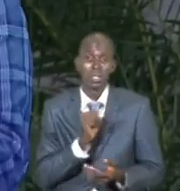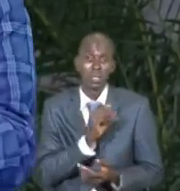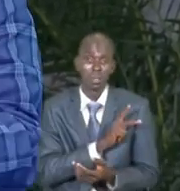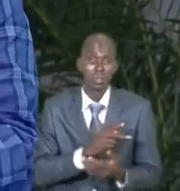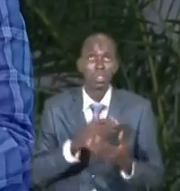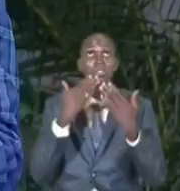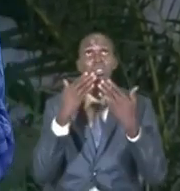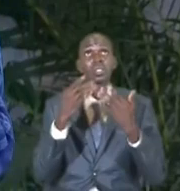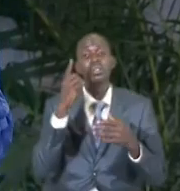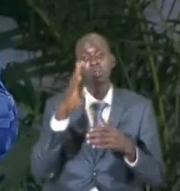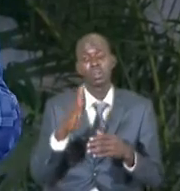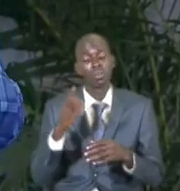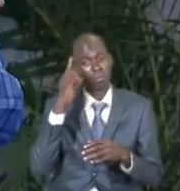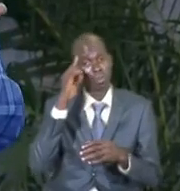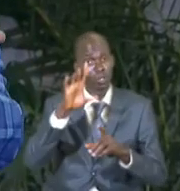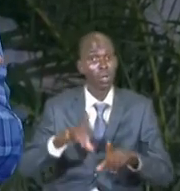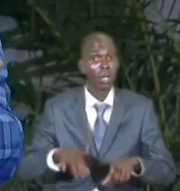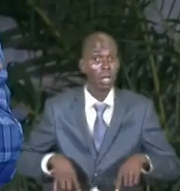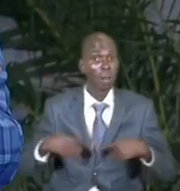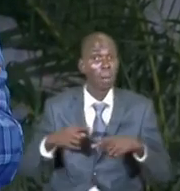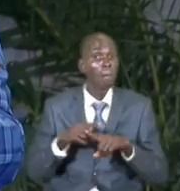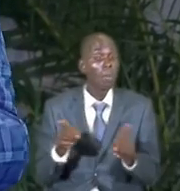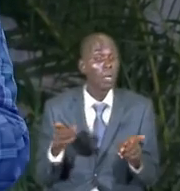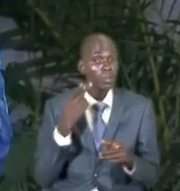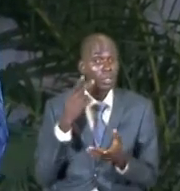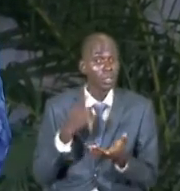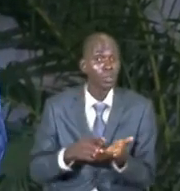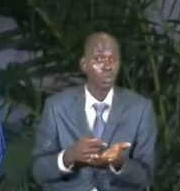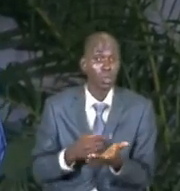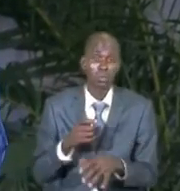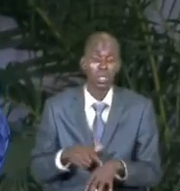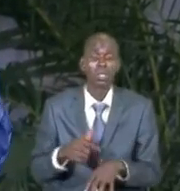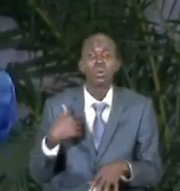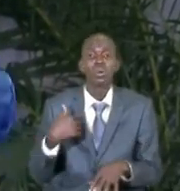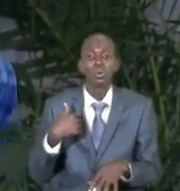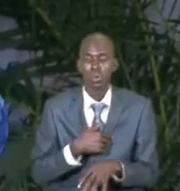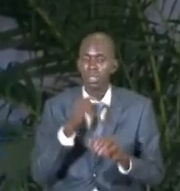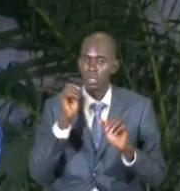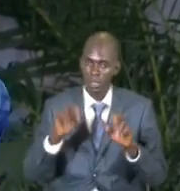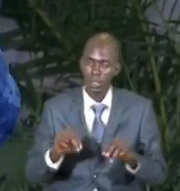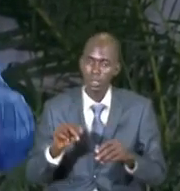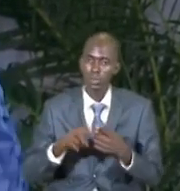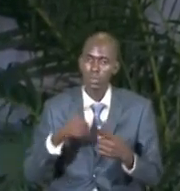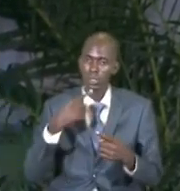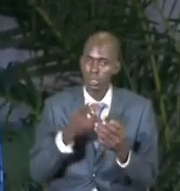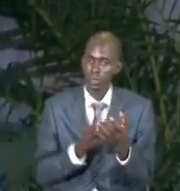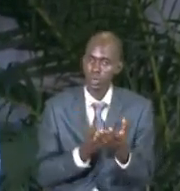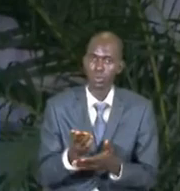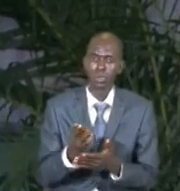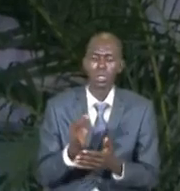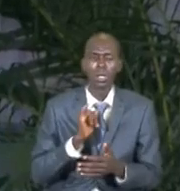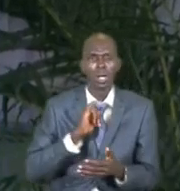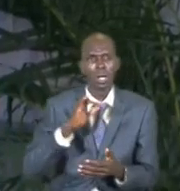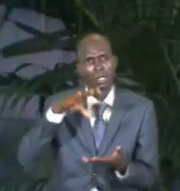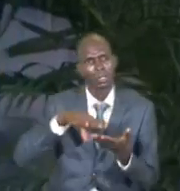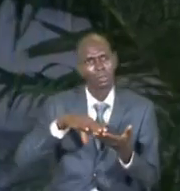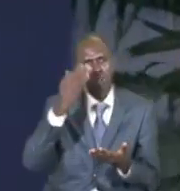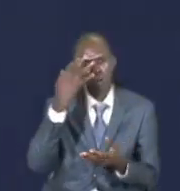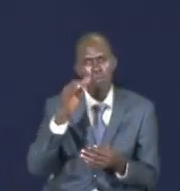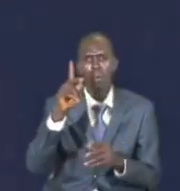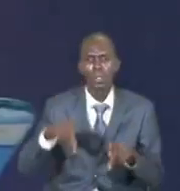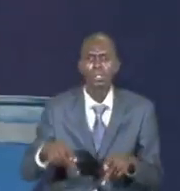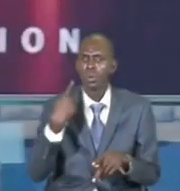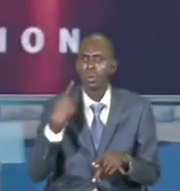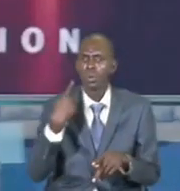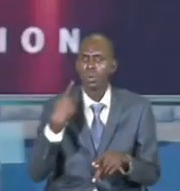mgbe ụfọdụ, mgbe ị bụ onye na-ekwu eziokwu dịka n'ochiche nke obi gị, anụrụ maka otu onye nke na-agba bọọlụ. Ọ bụ